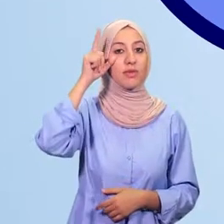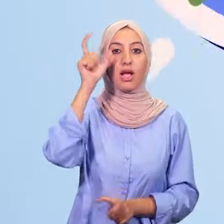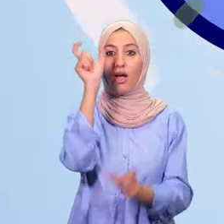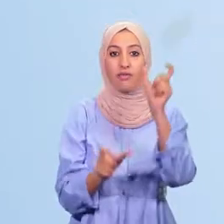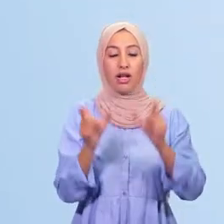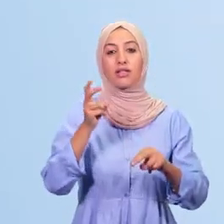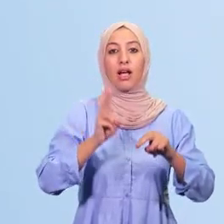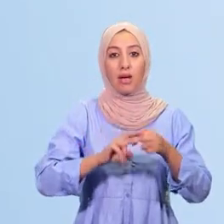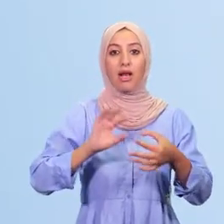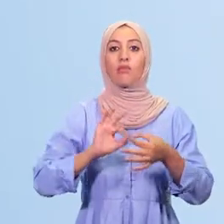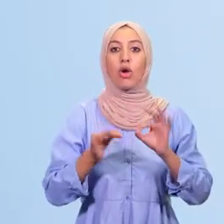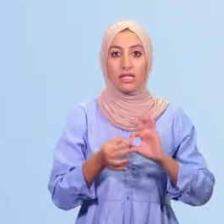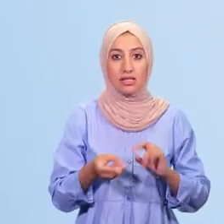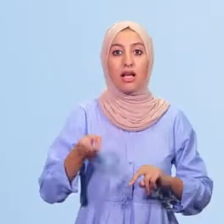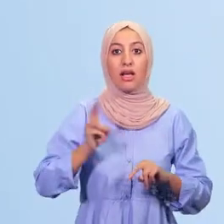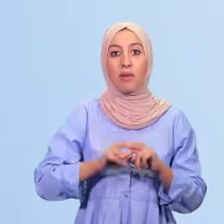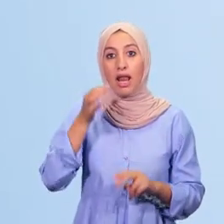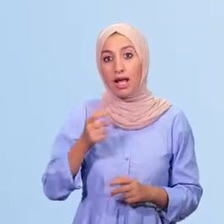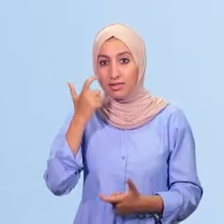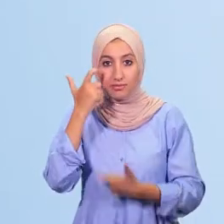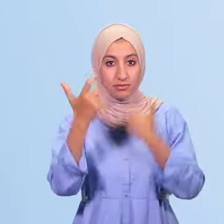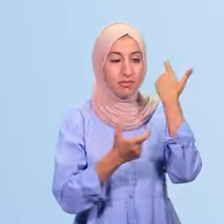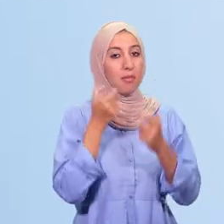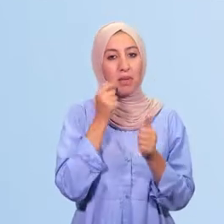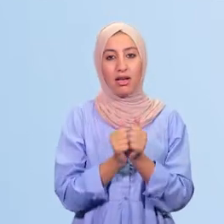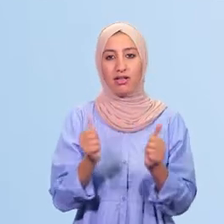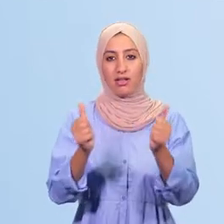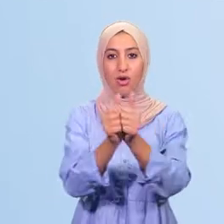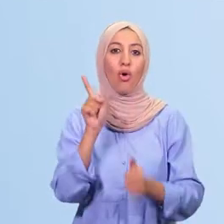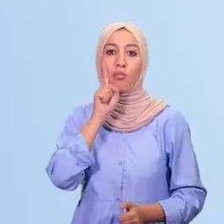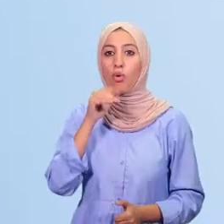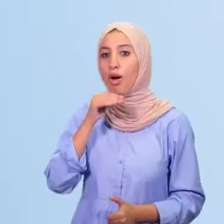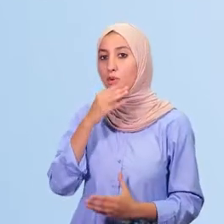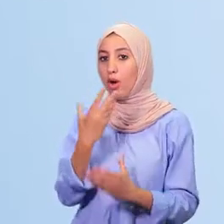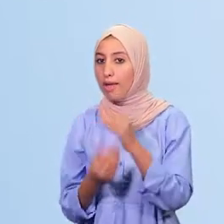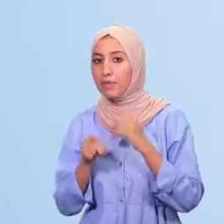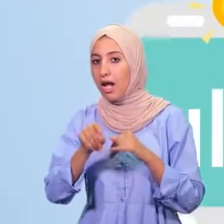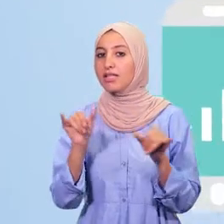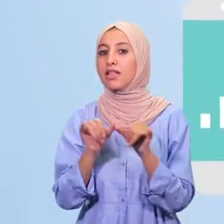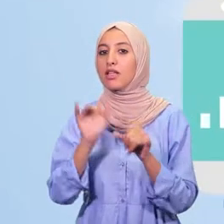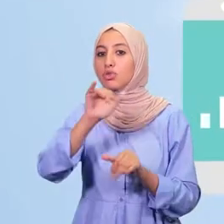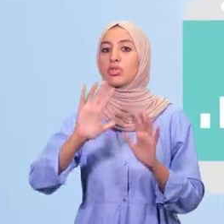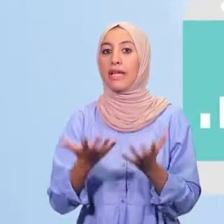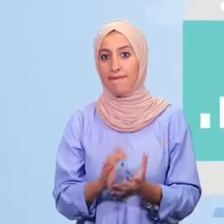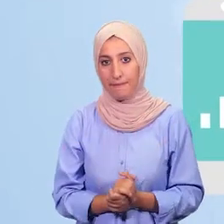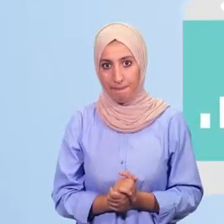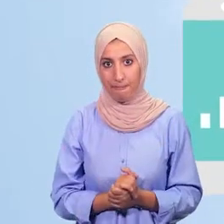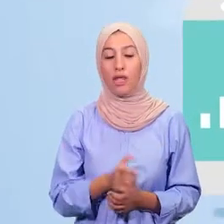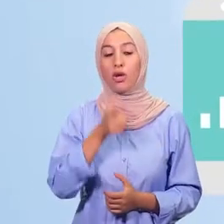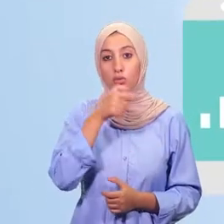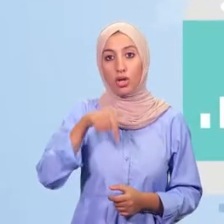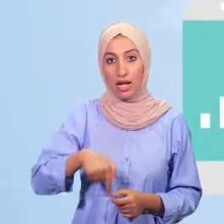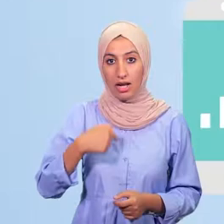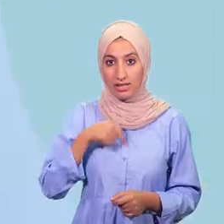والمؤسسات والقيام بالمراقبة الإيجابية من الأهل للمواقع التي يستخدمها أبناؤهم. يتطلب العمل مع